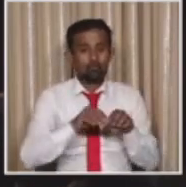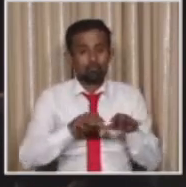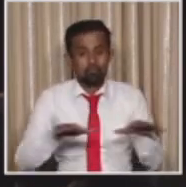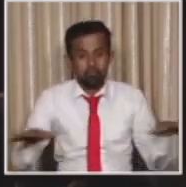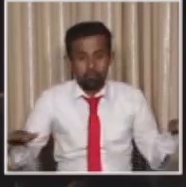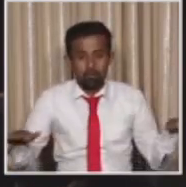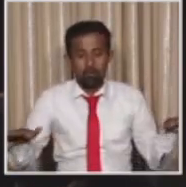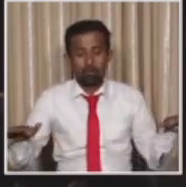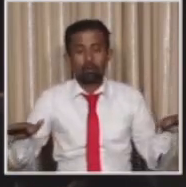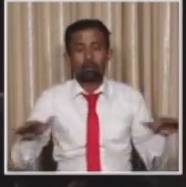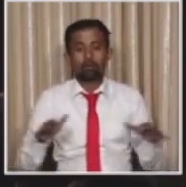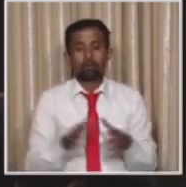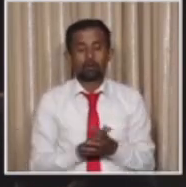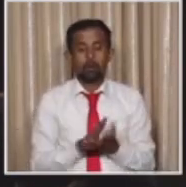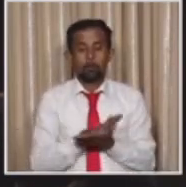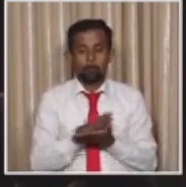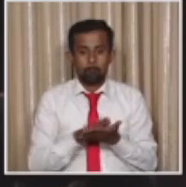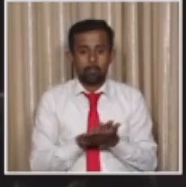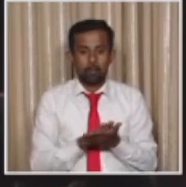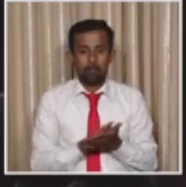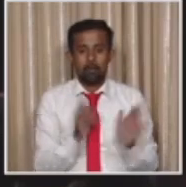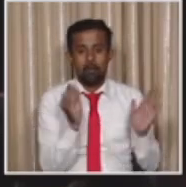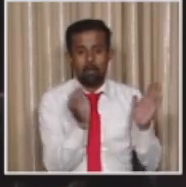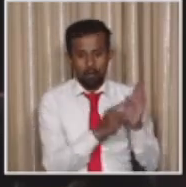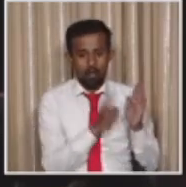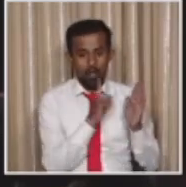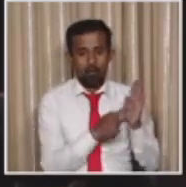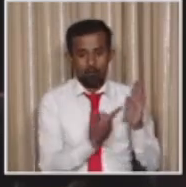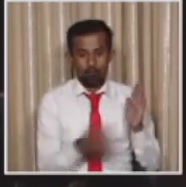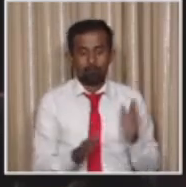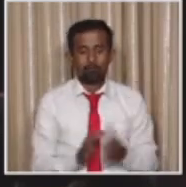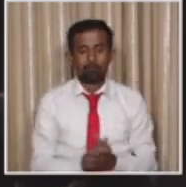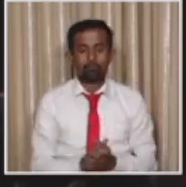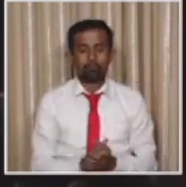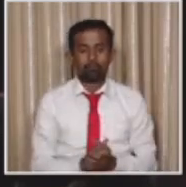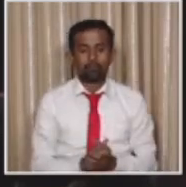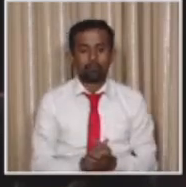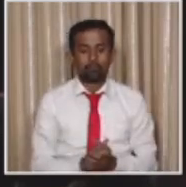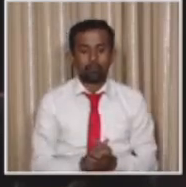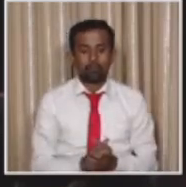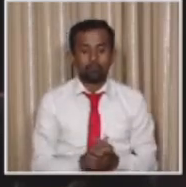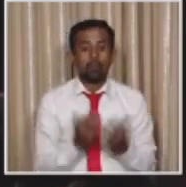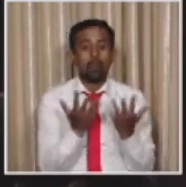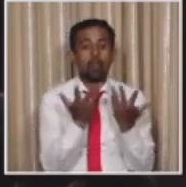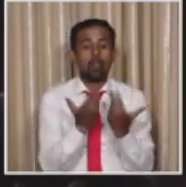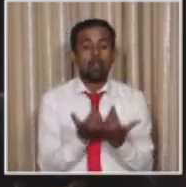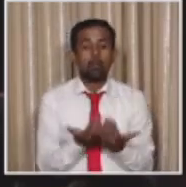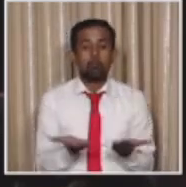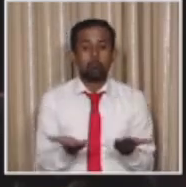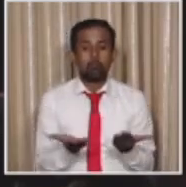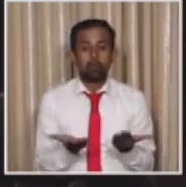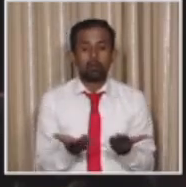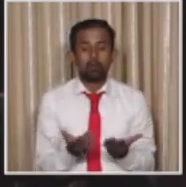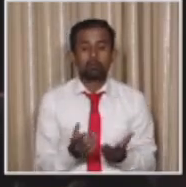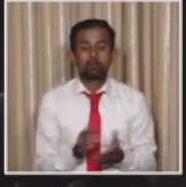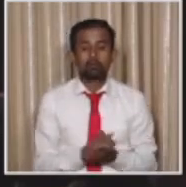කියලා බොහොම පැහැදිලිව මේක කියලා තිබෙනවා. ඒ වගේම මේකේ තිබුණ ප්‍රමාණයන් ගත්තම ඉතාම